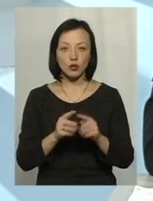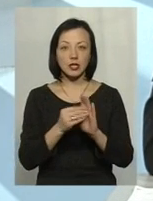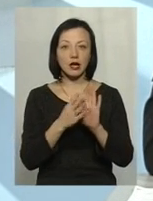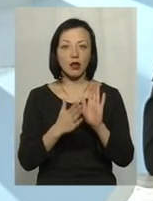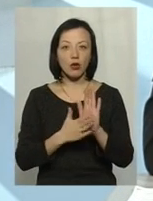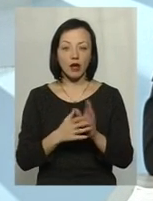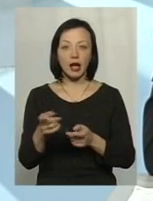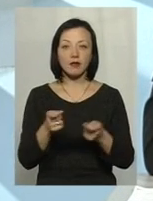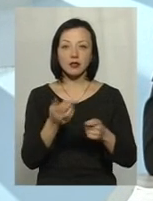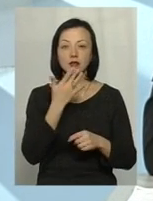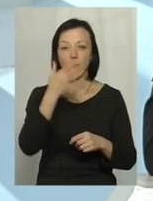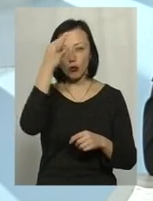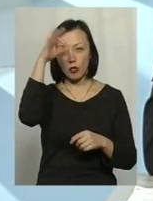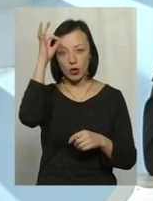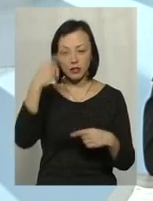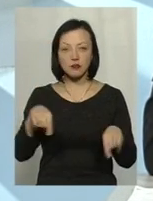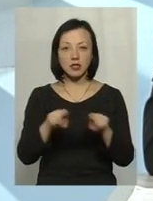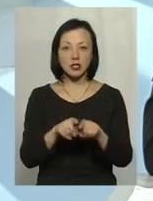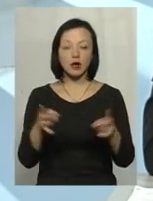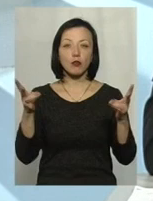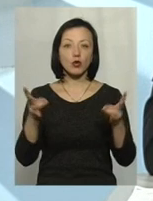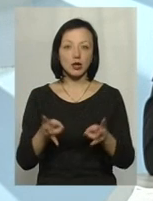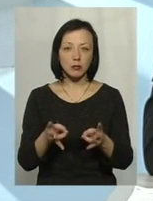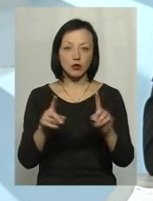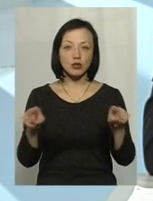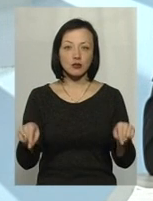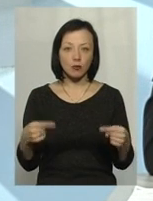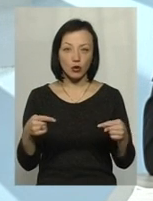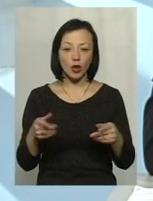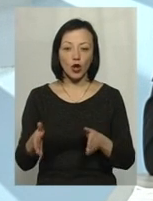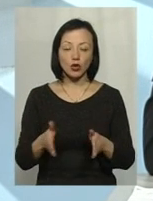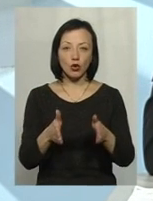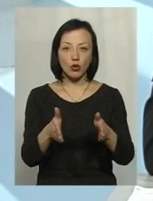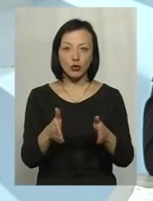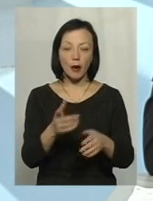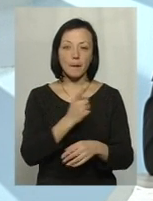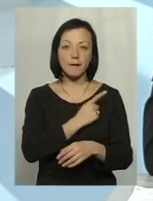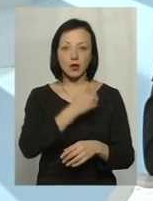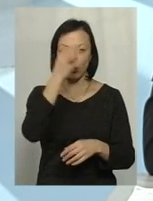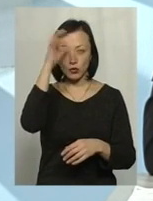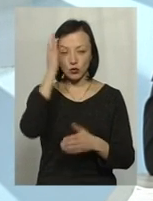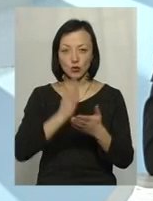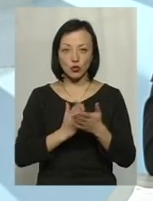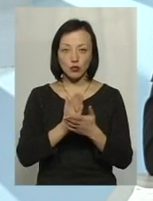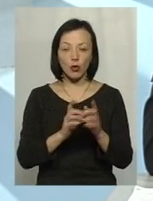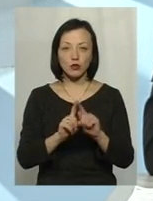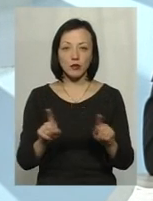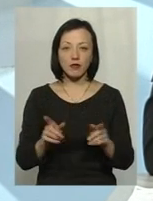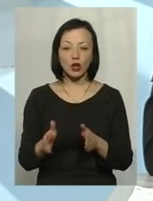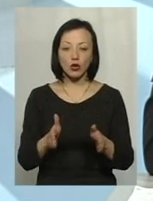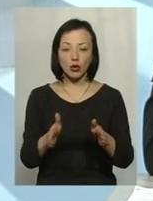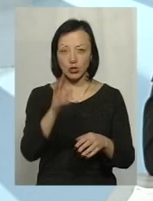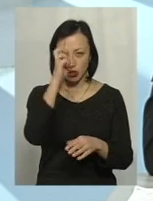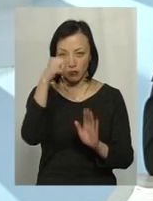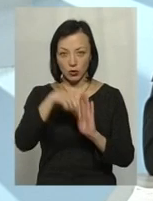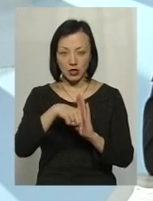і керівництво Національної поліції, що все ж таки потрібно створювати дорожню патрульну службу, особливо на дорогах державного значення.